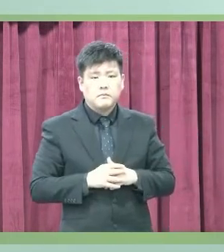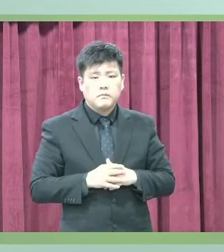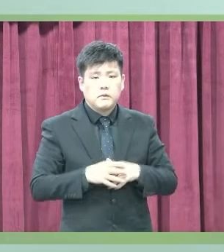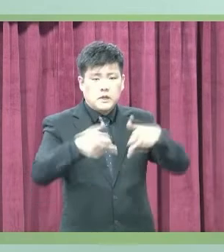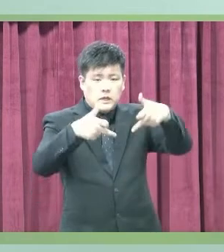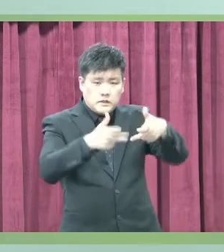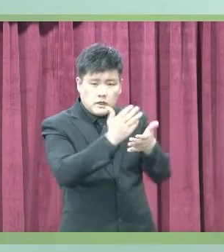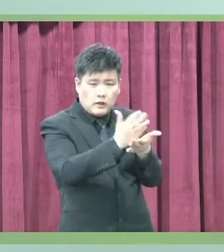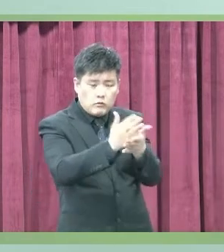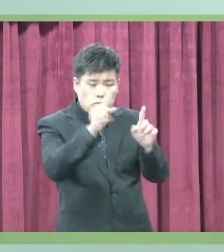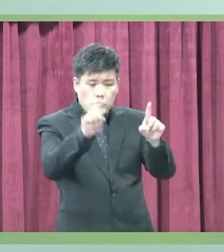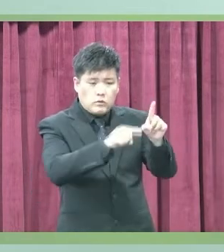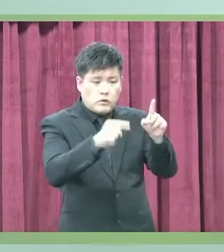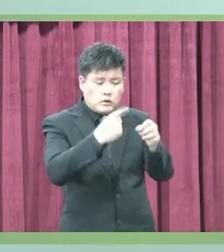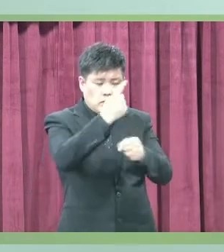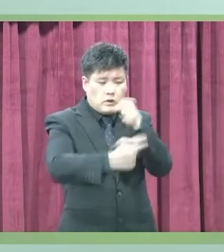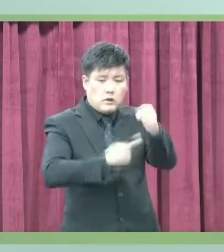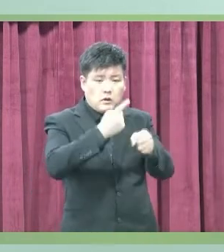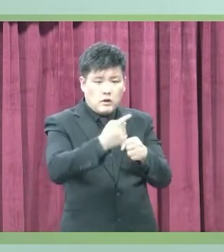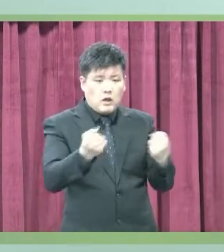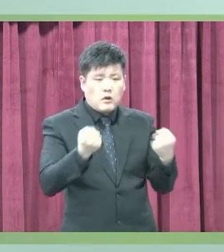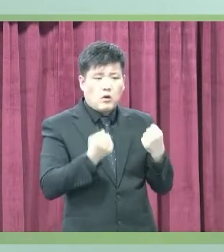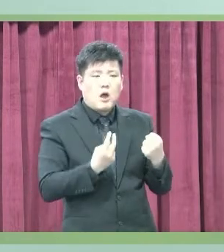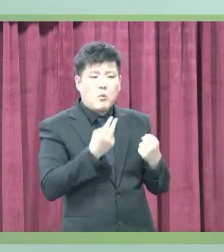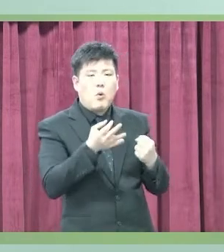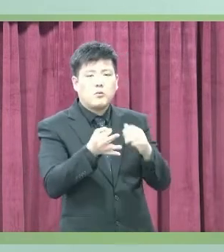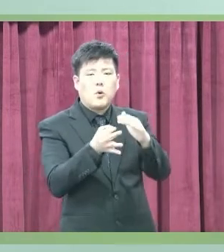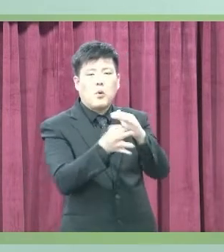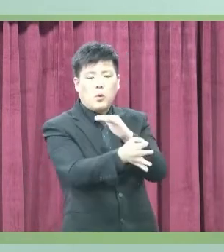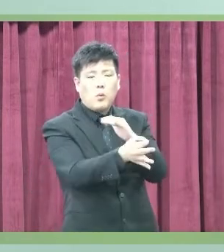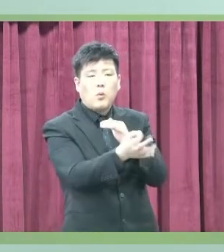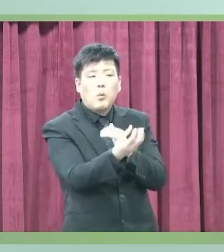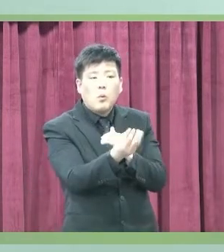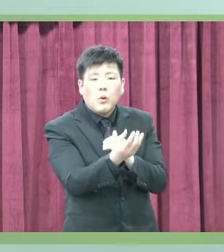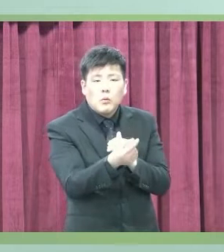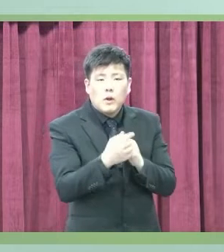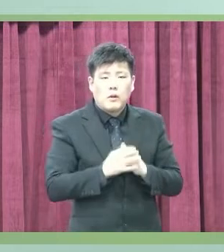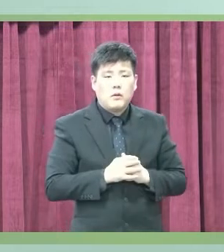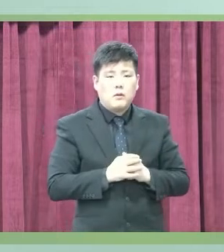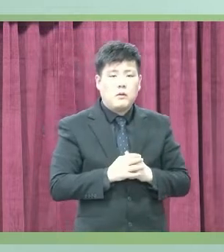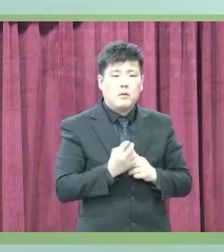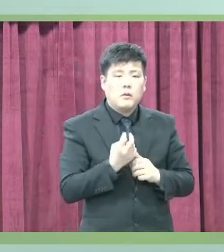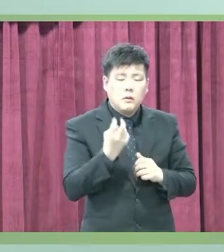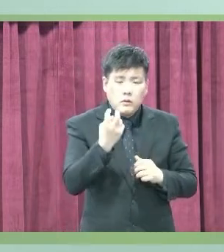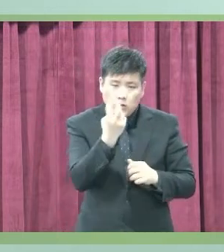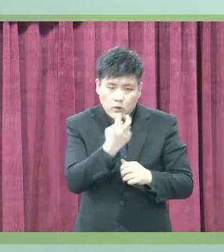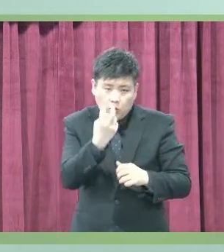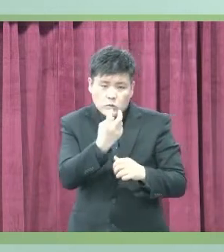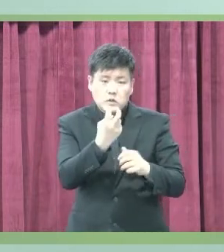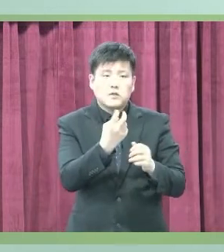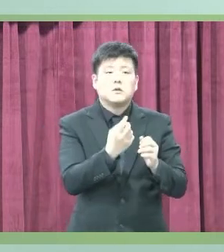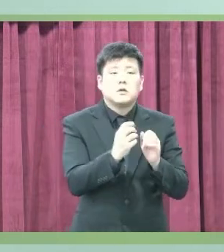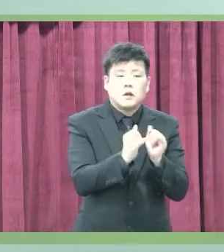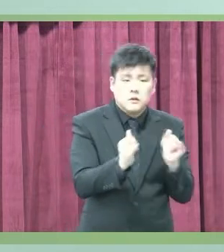장애 유형별 1인당 연평균 건강보험 총 진료비를 살펴보겠습니다. 검진 수검자의 평균 건강보험